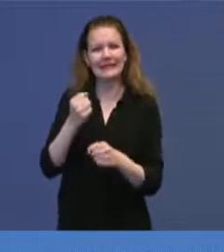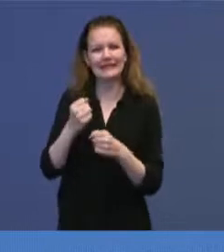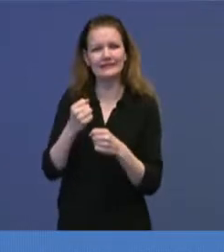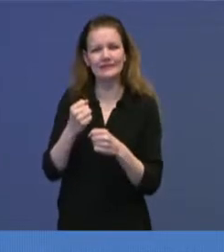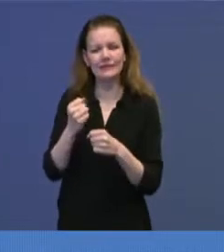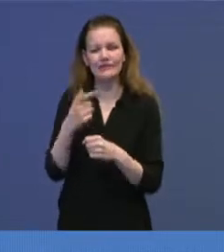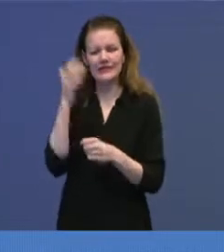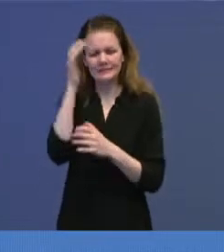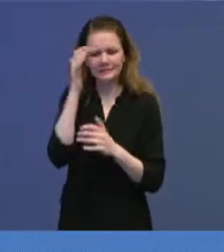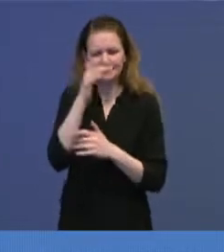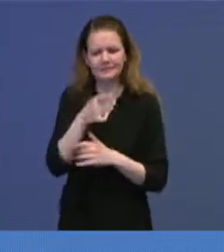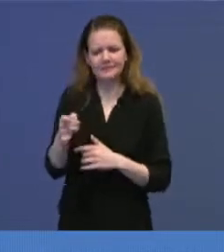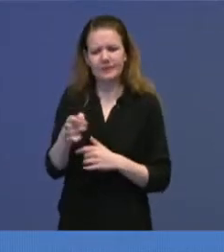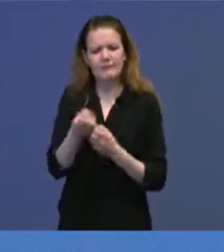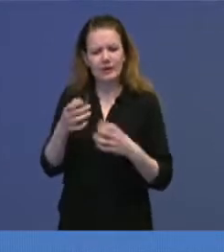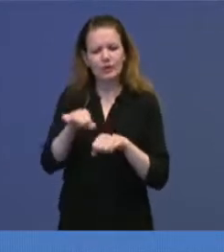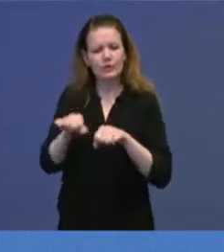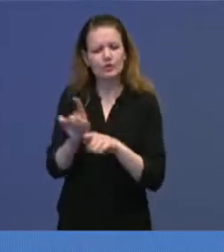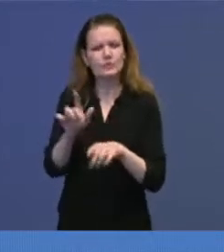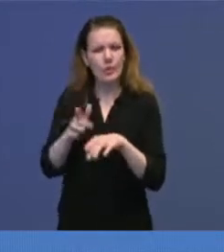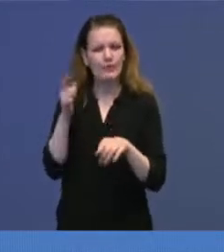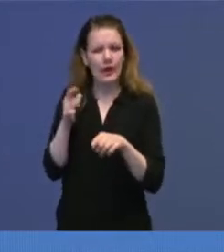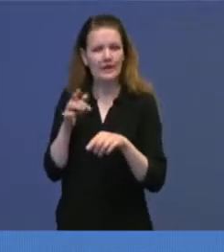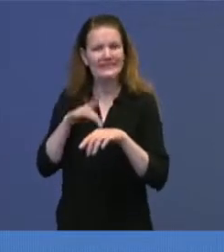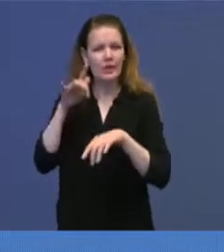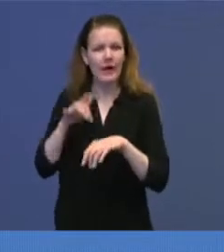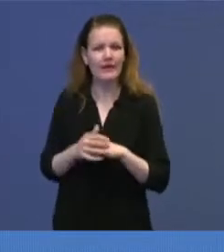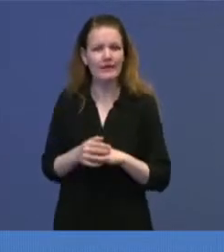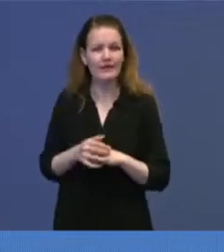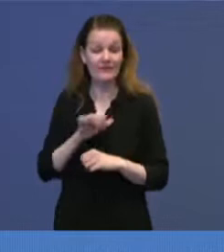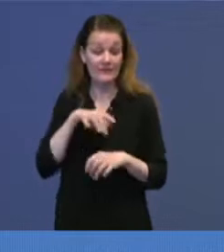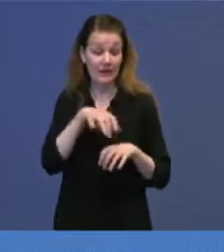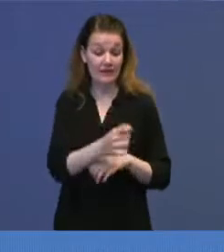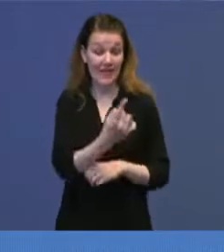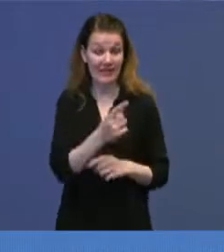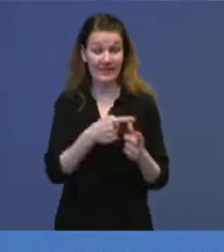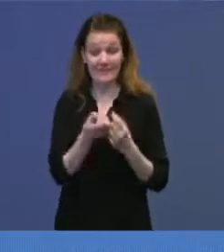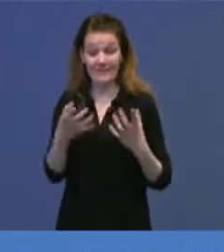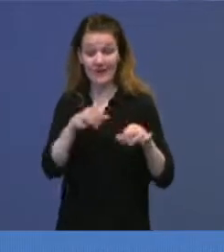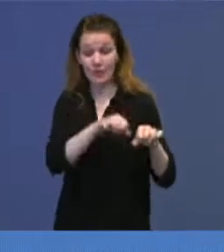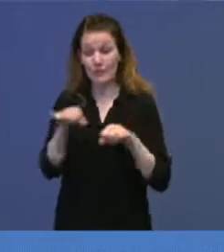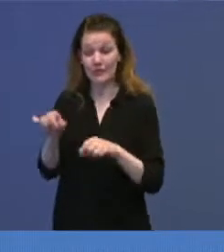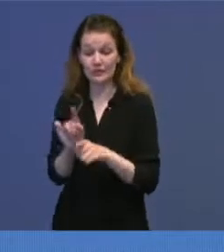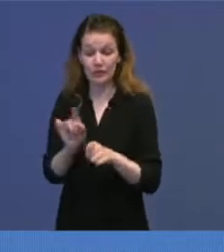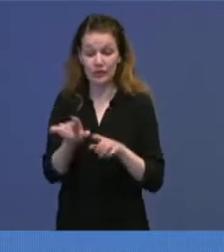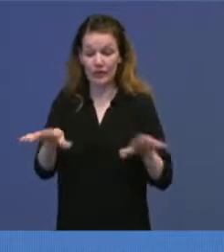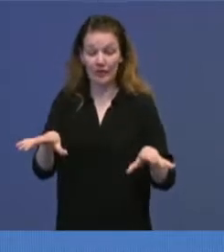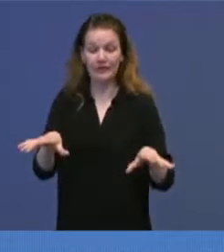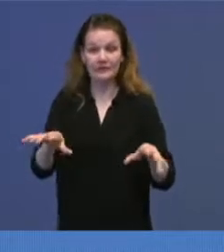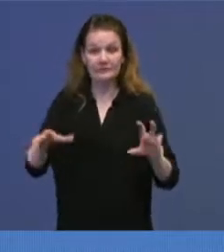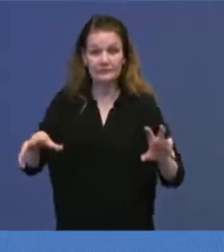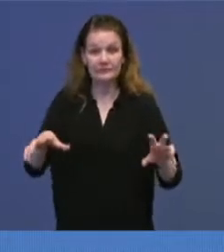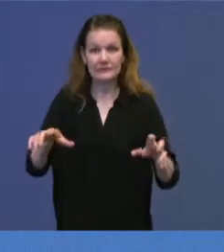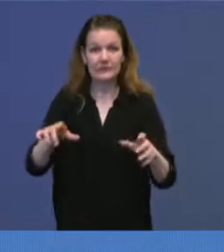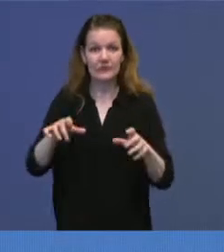kommuner som er sårbare. Et angrep på en eller flere kommuner vil kunne sette viktige funksjoner i kommunen ut av spill i lang